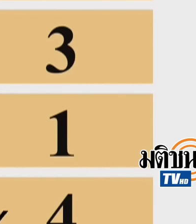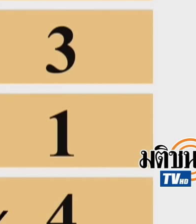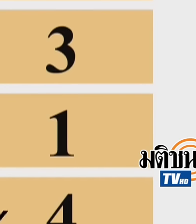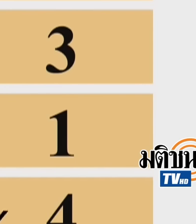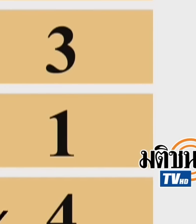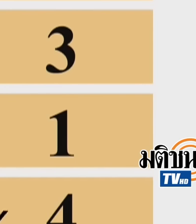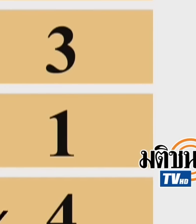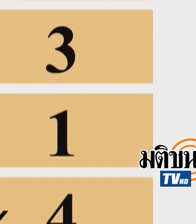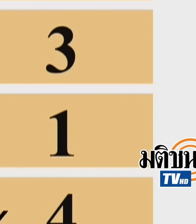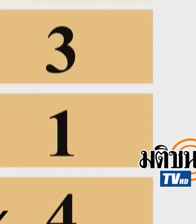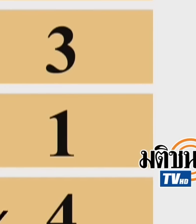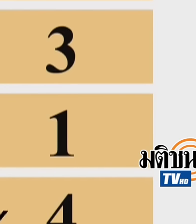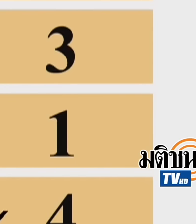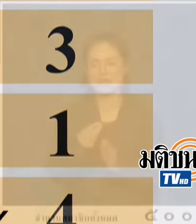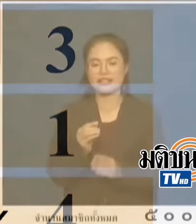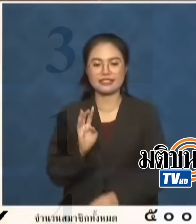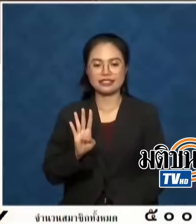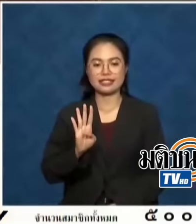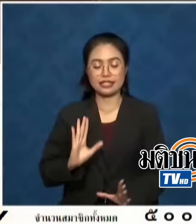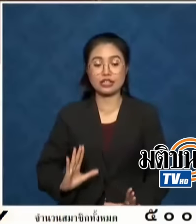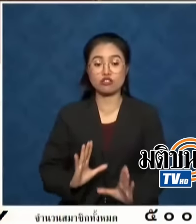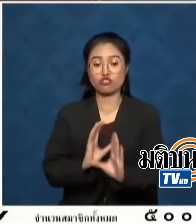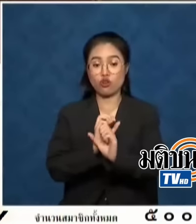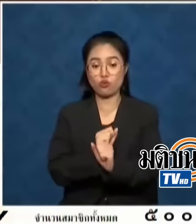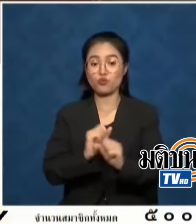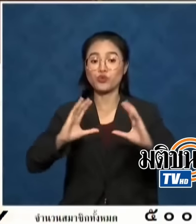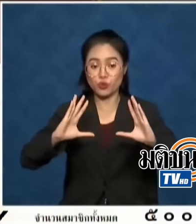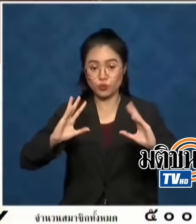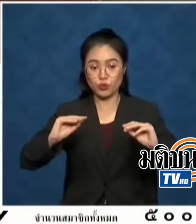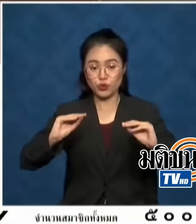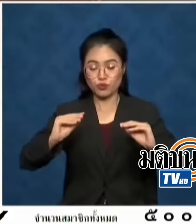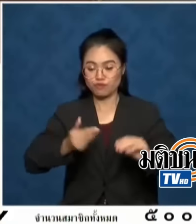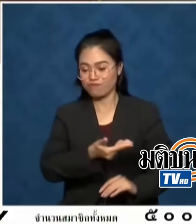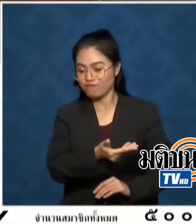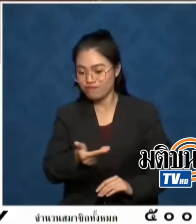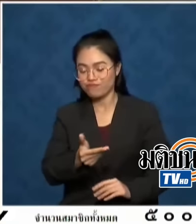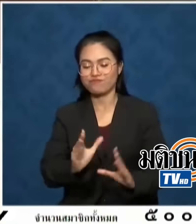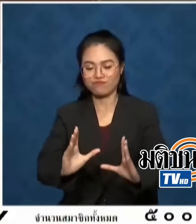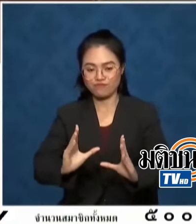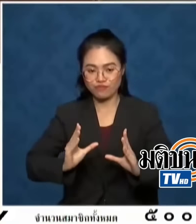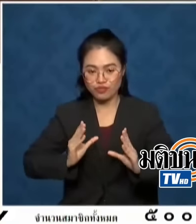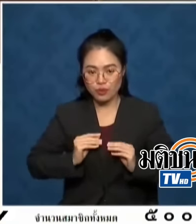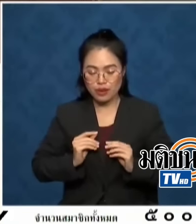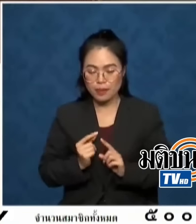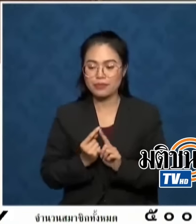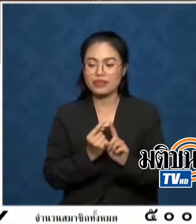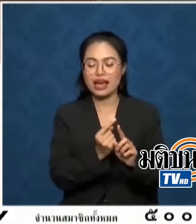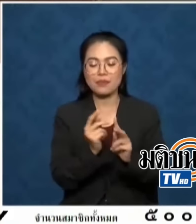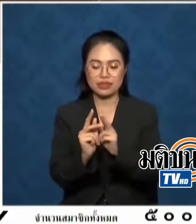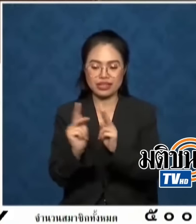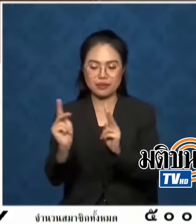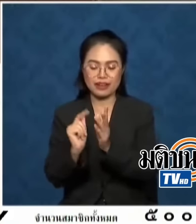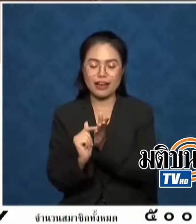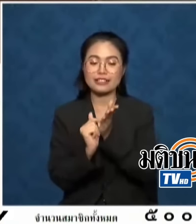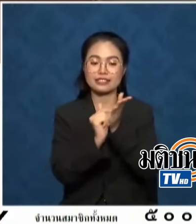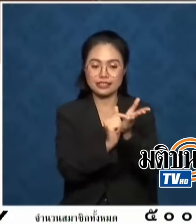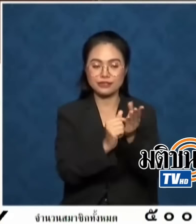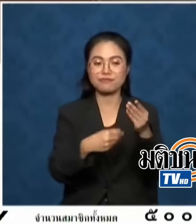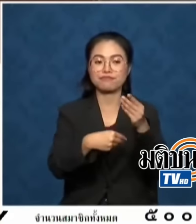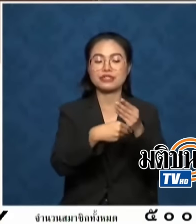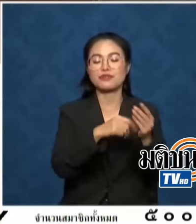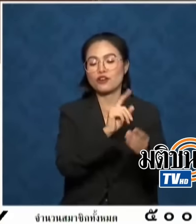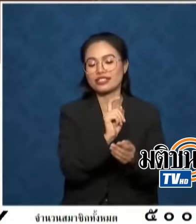งคะแนน4นะครับเป็นนั้นว่าที่ประชุมมีมติเห็นชอบกับข้อสังเกตของคณะกรรมการนะครับ